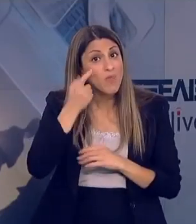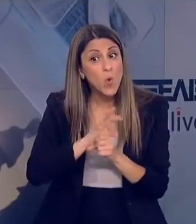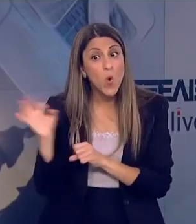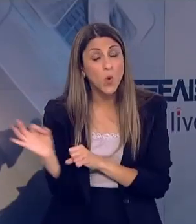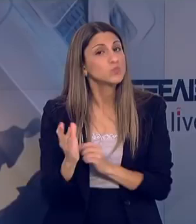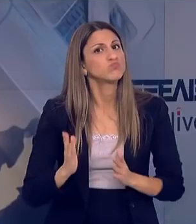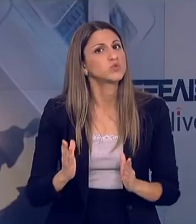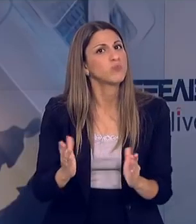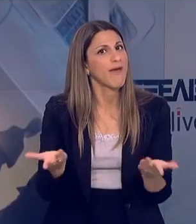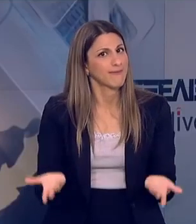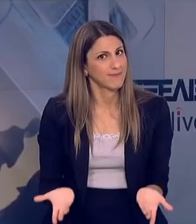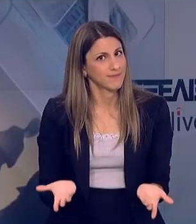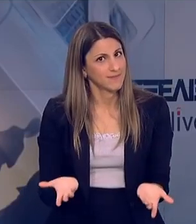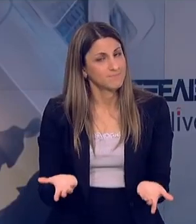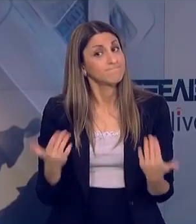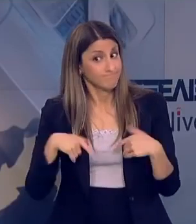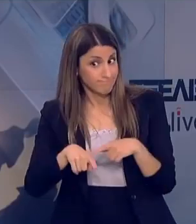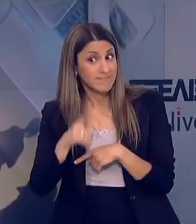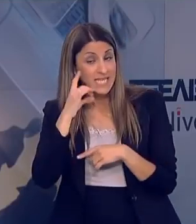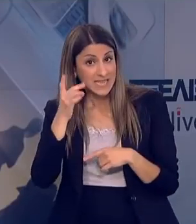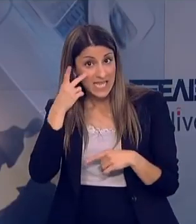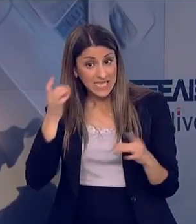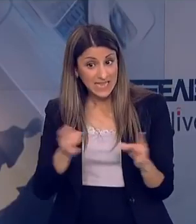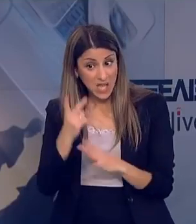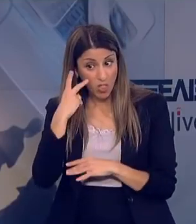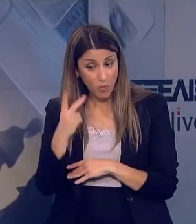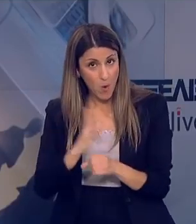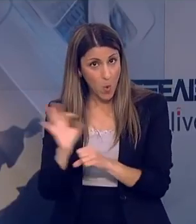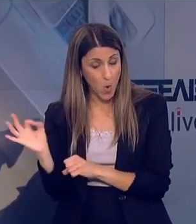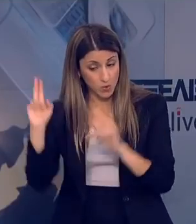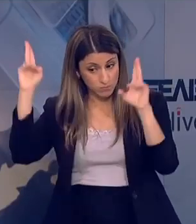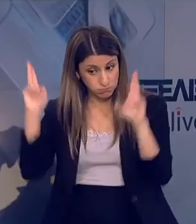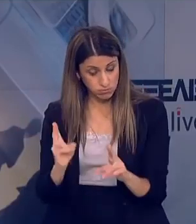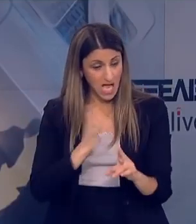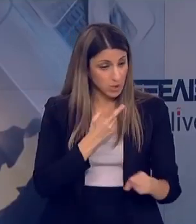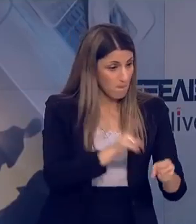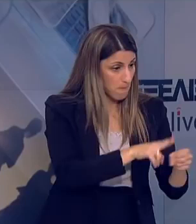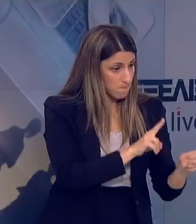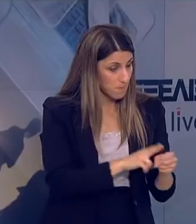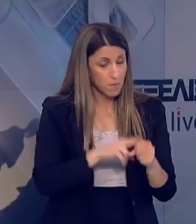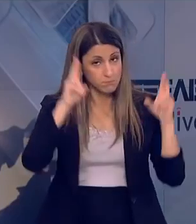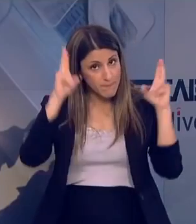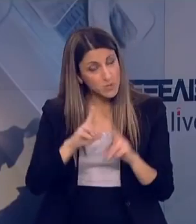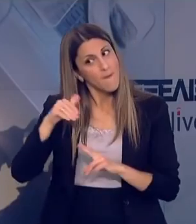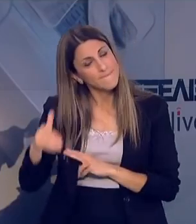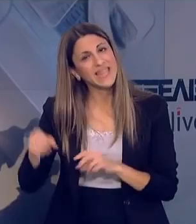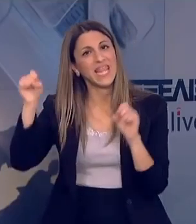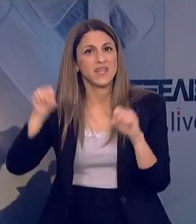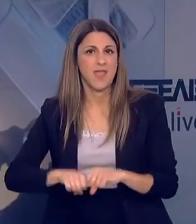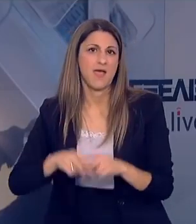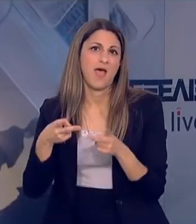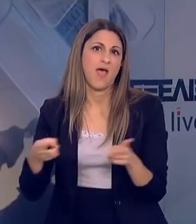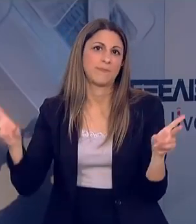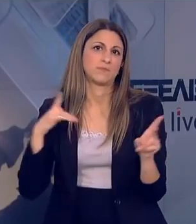και στις άλλες χώρες και αν θα μπορεί να εξασφαλιστεί αυτή η ασφάλεια. Γιατί μην το ξεχνάμε, η παγκόσμια